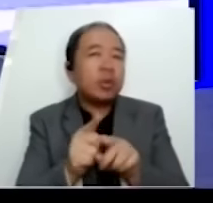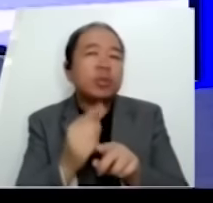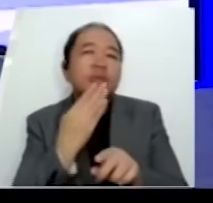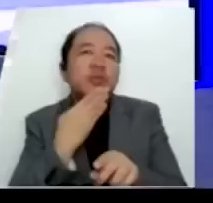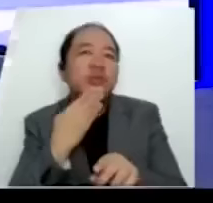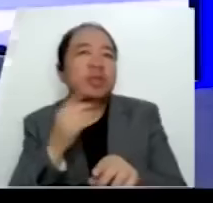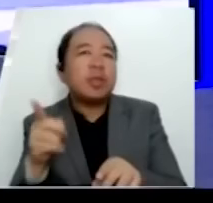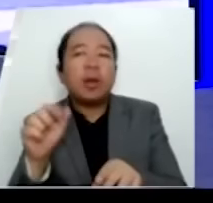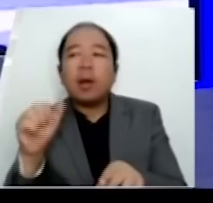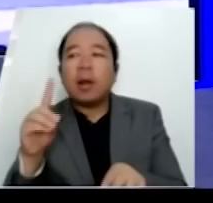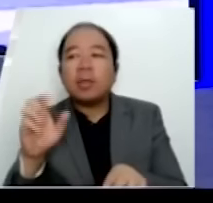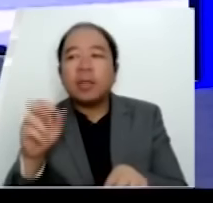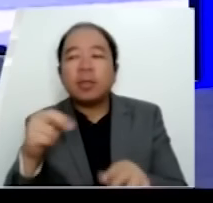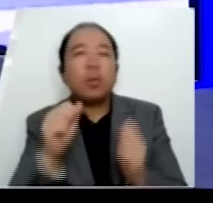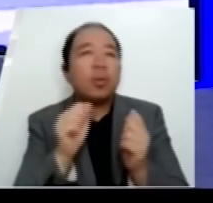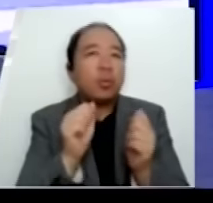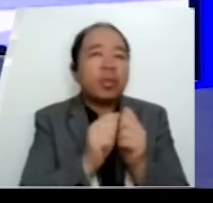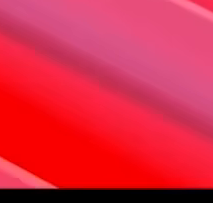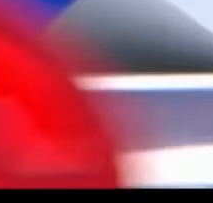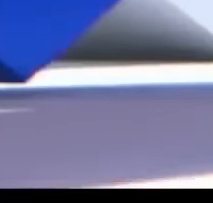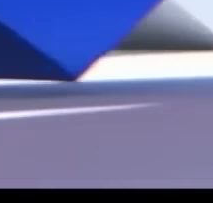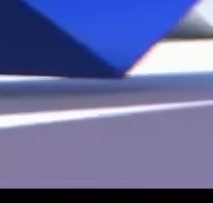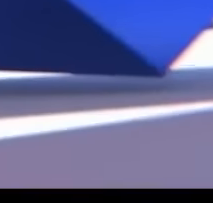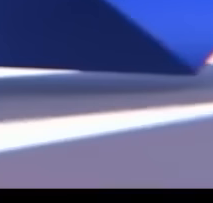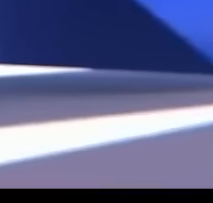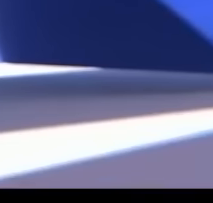Kat. Makichika kay Aubrey Katampel.